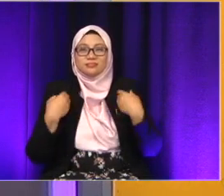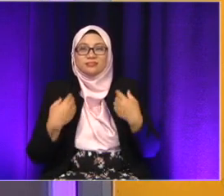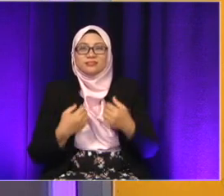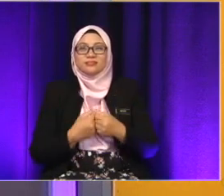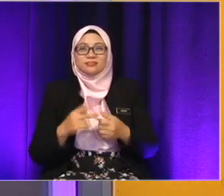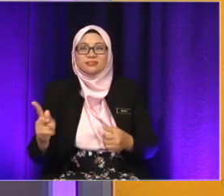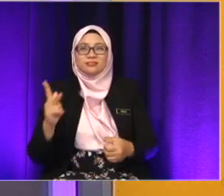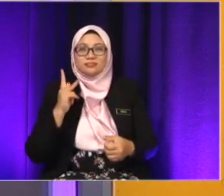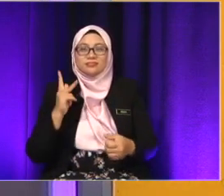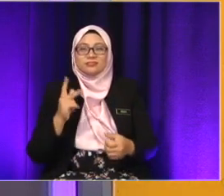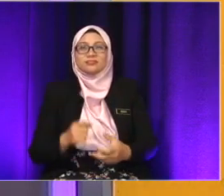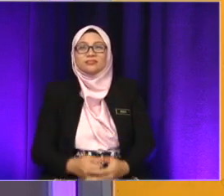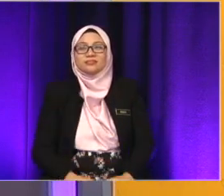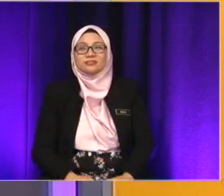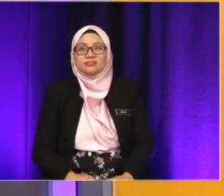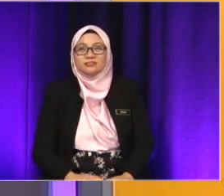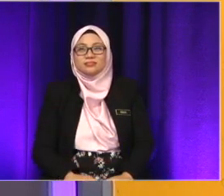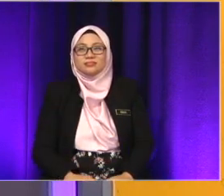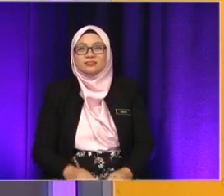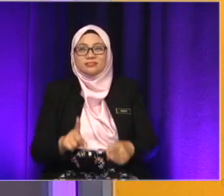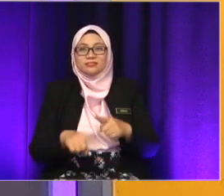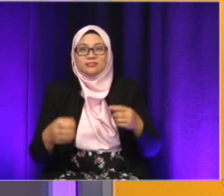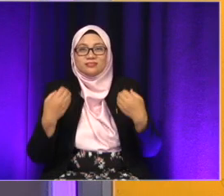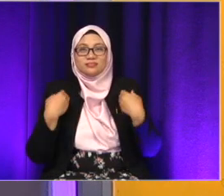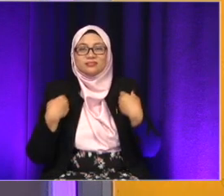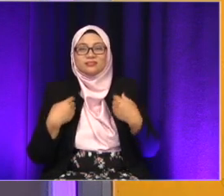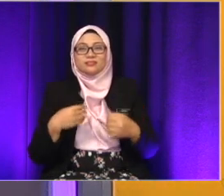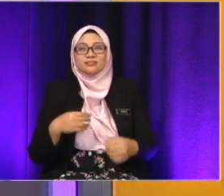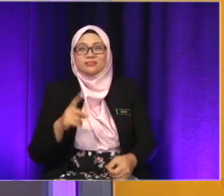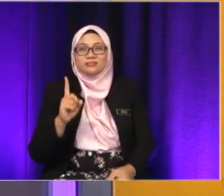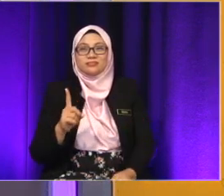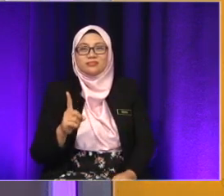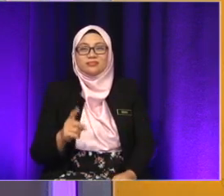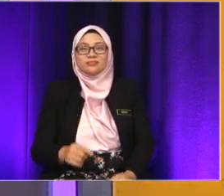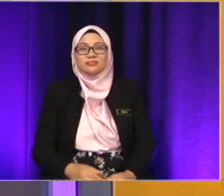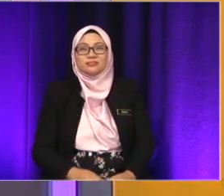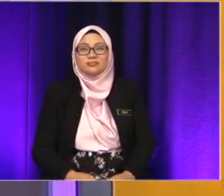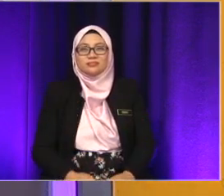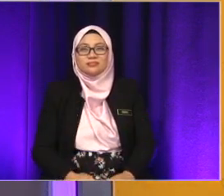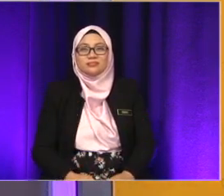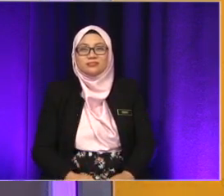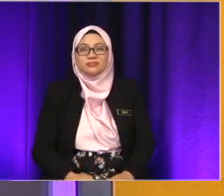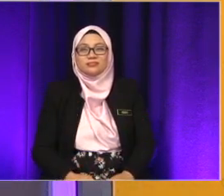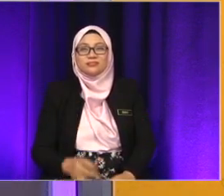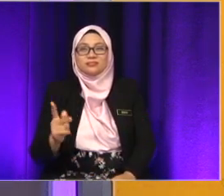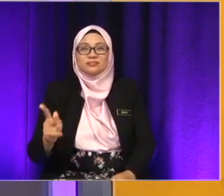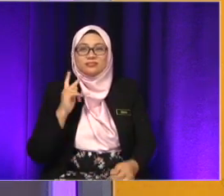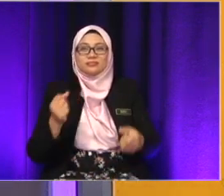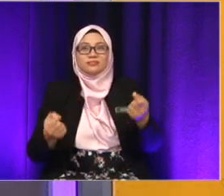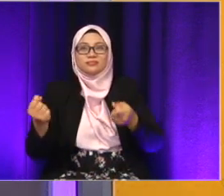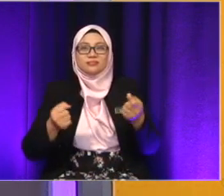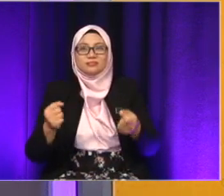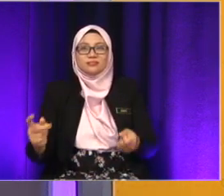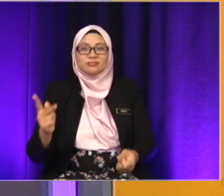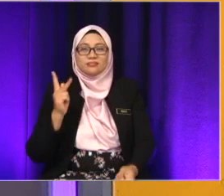Steering yang berkuasa. Tapi ada satu ketika dulu dia mempertikaikan steering kuasa ni. Nanti laju